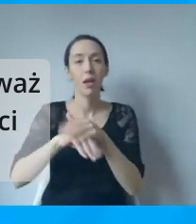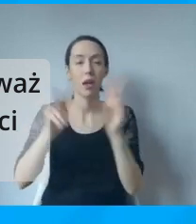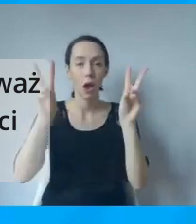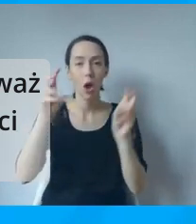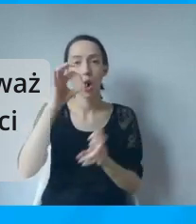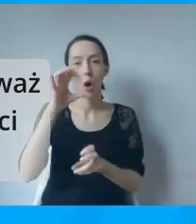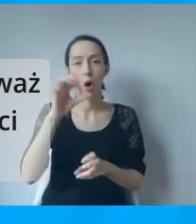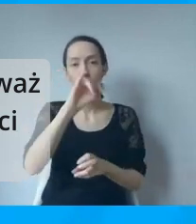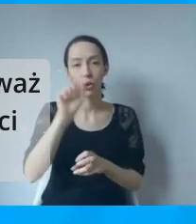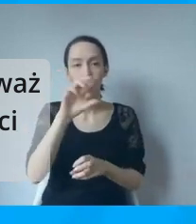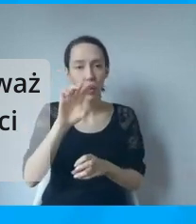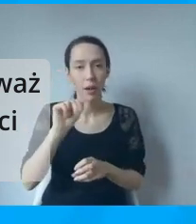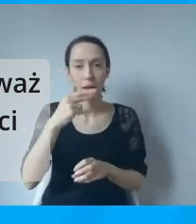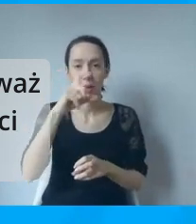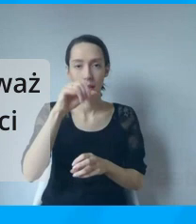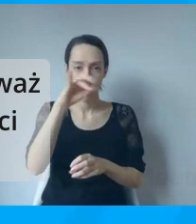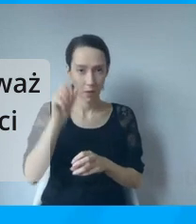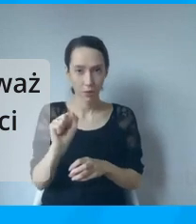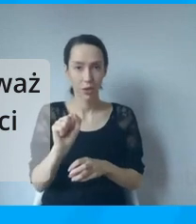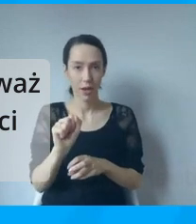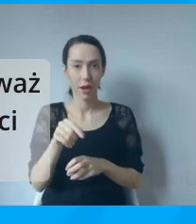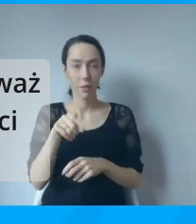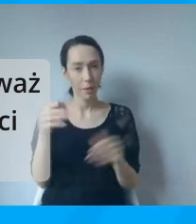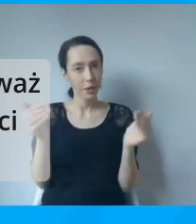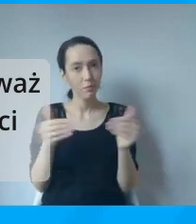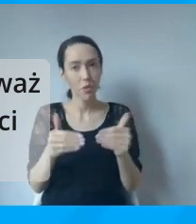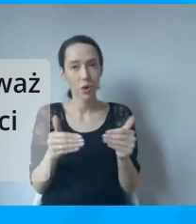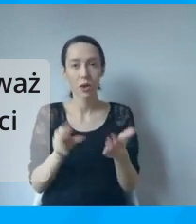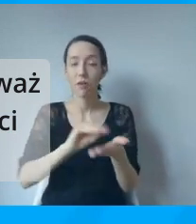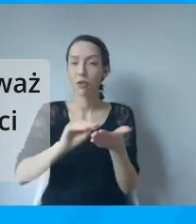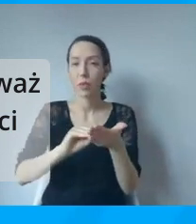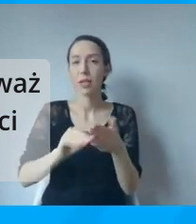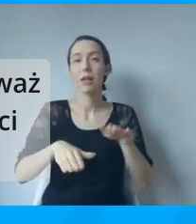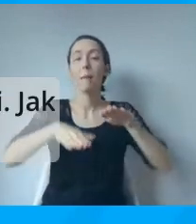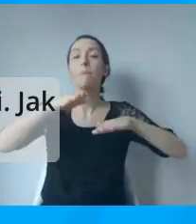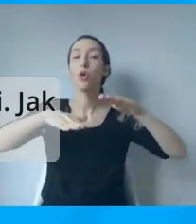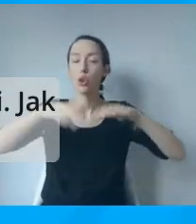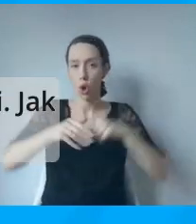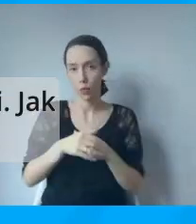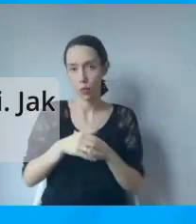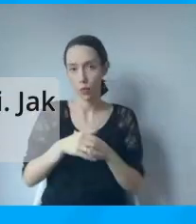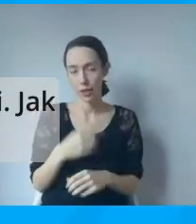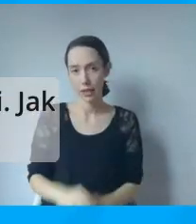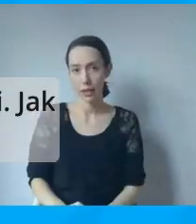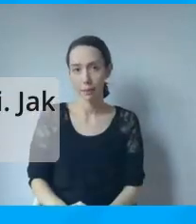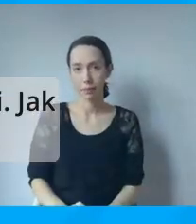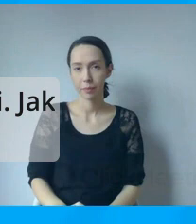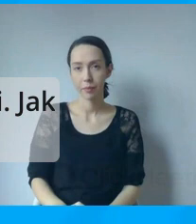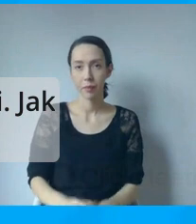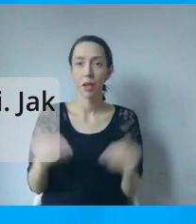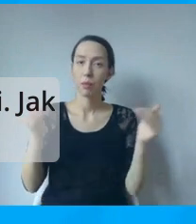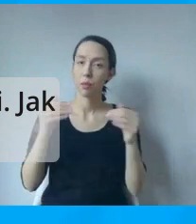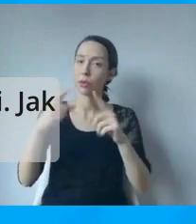jest możliwość zaznaczenia tego poziomu znajomości języka, tak? Natomiast można sobie dodać